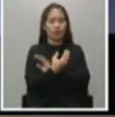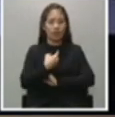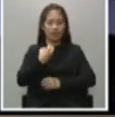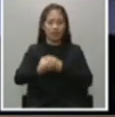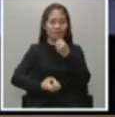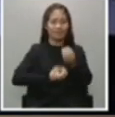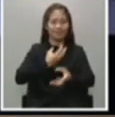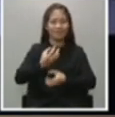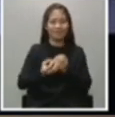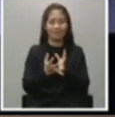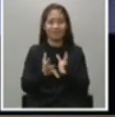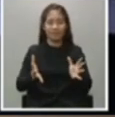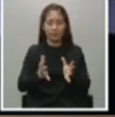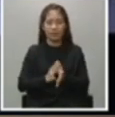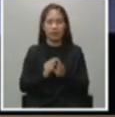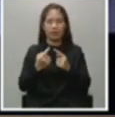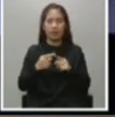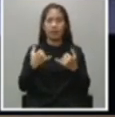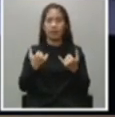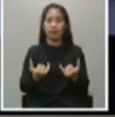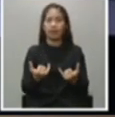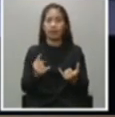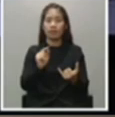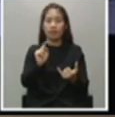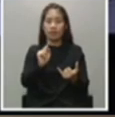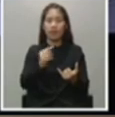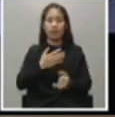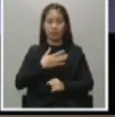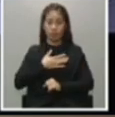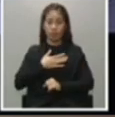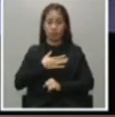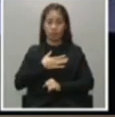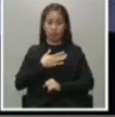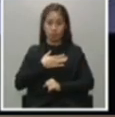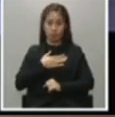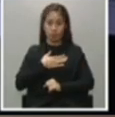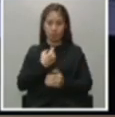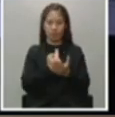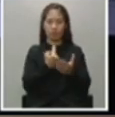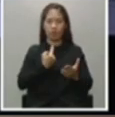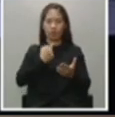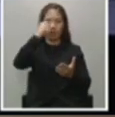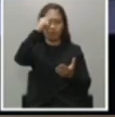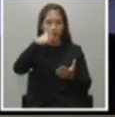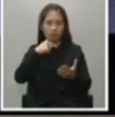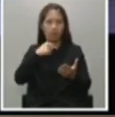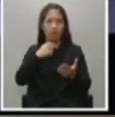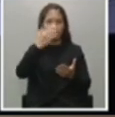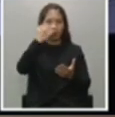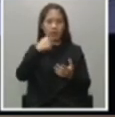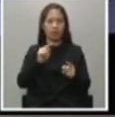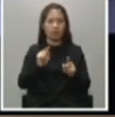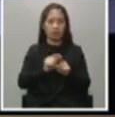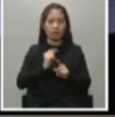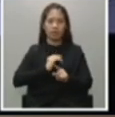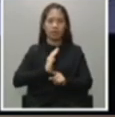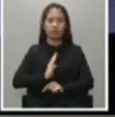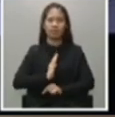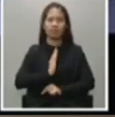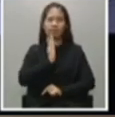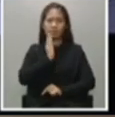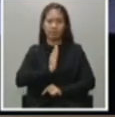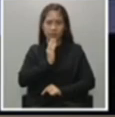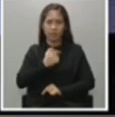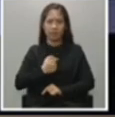อยู่หลายประการด้วยกันแต่ครั้งนี้เป็นมาด้วยผมเอาประเทศไทยมาด้วยนะเพราะว่าเป็นการเยือนอย่างเป็นทางการแล้วผม